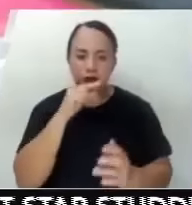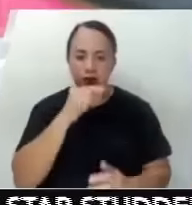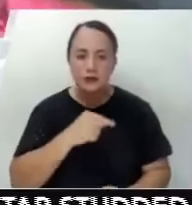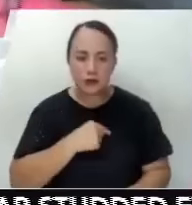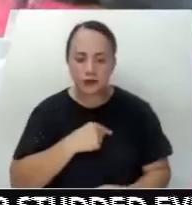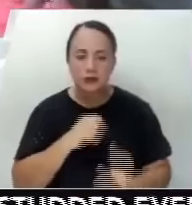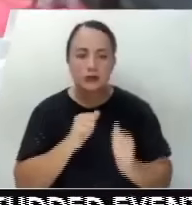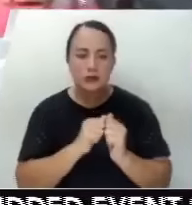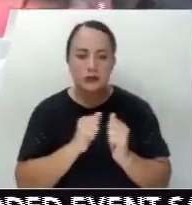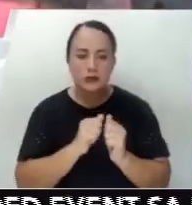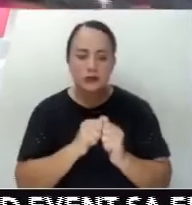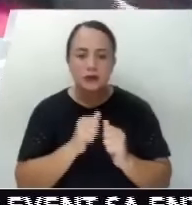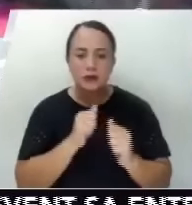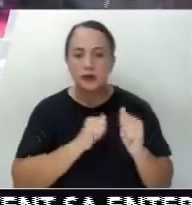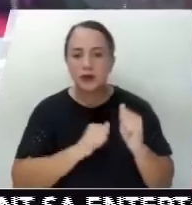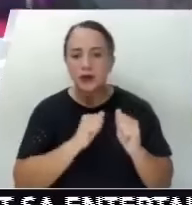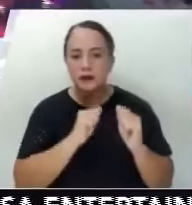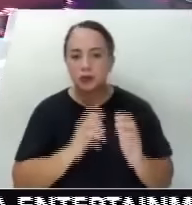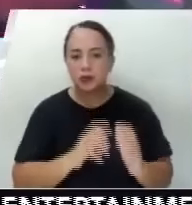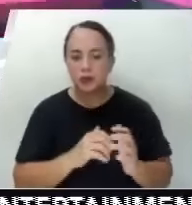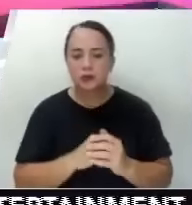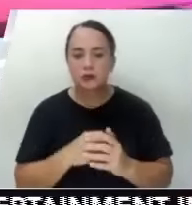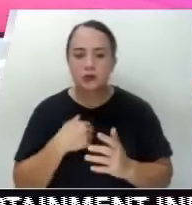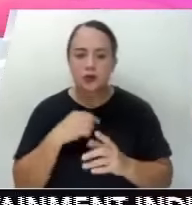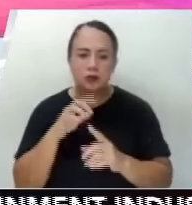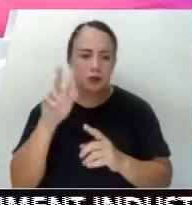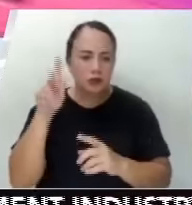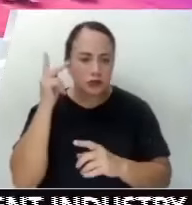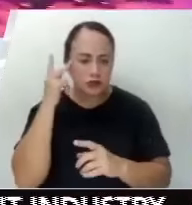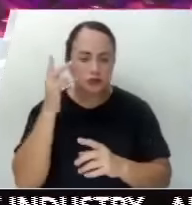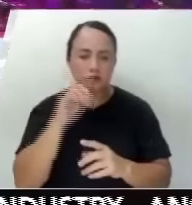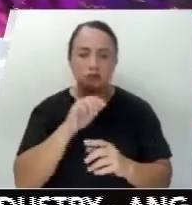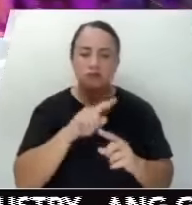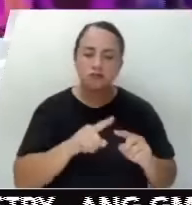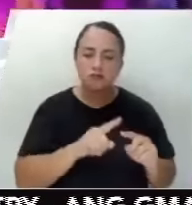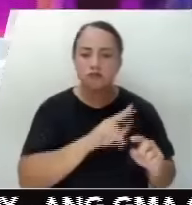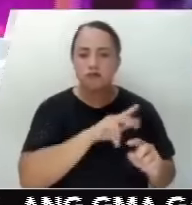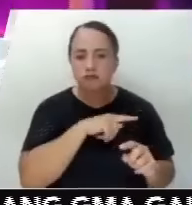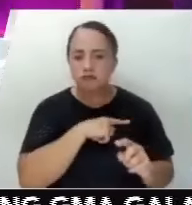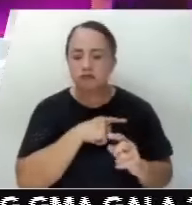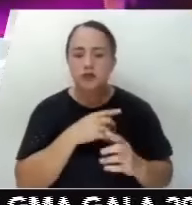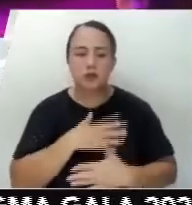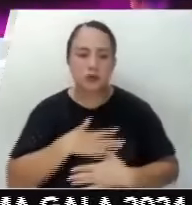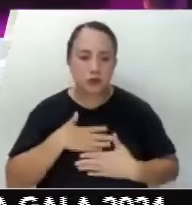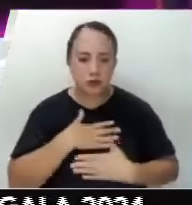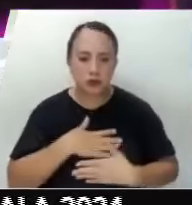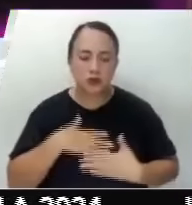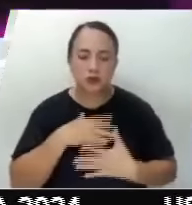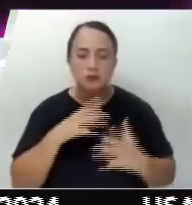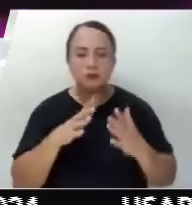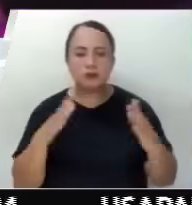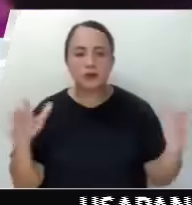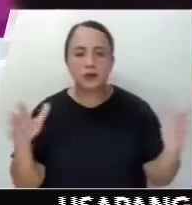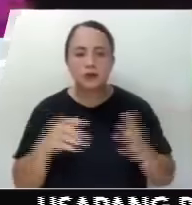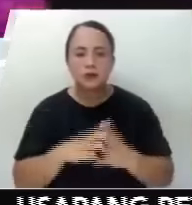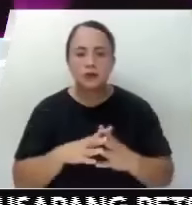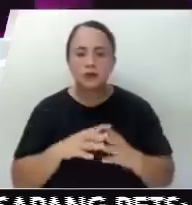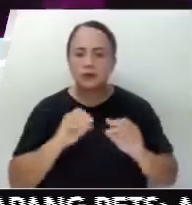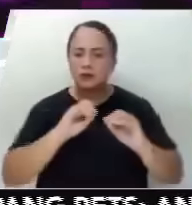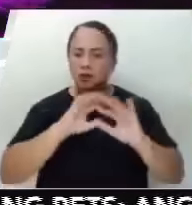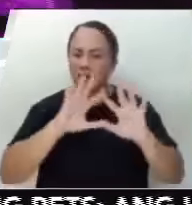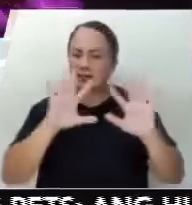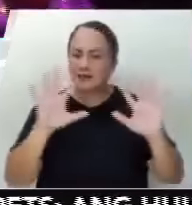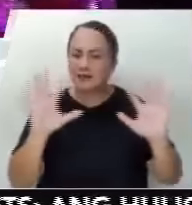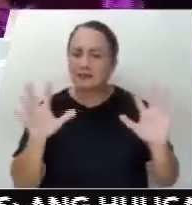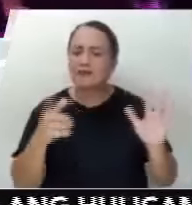showbiz celebrities, mga politiko at iba pang personalities na makikisaya sa pinakamalaki at pinakamaningning na event ng taon. Diyan lang kayo